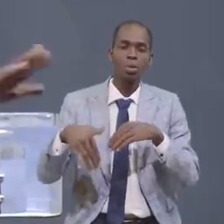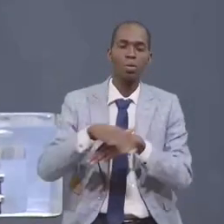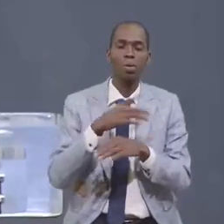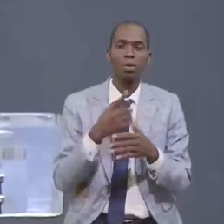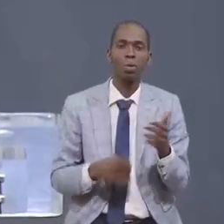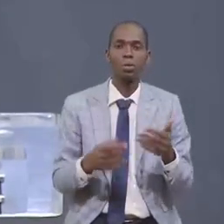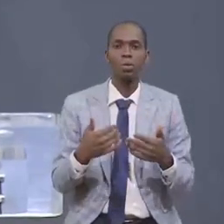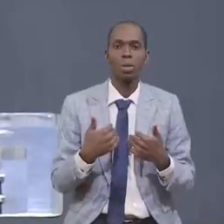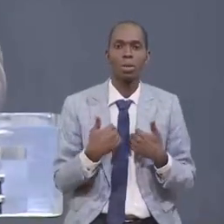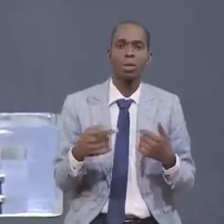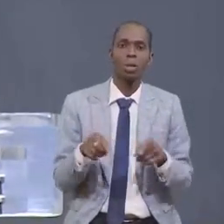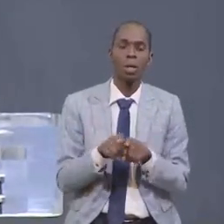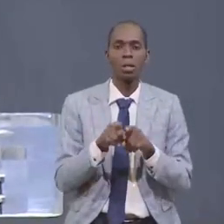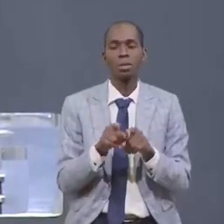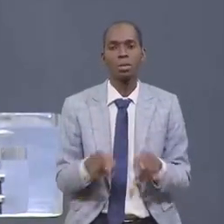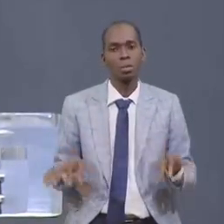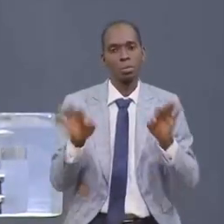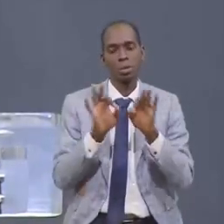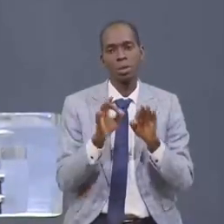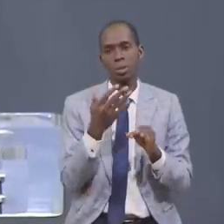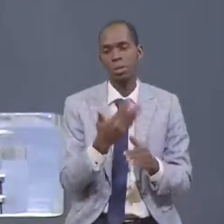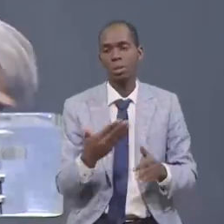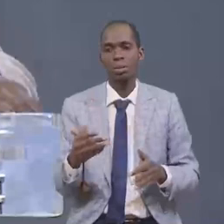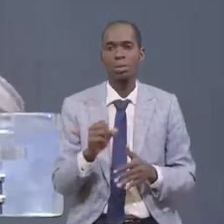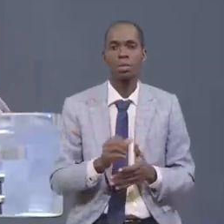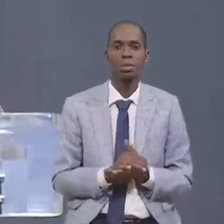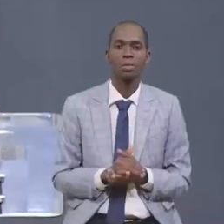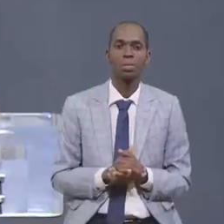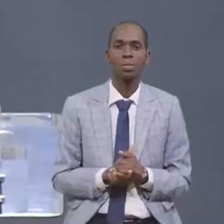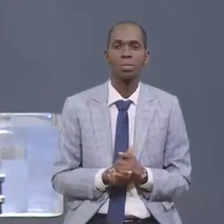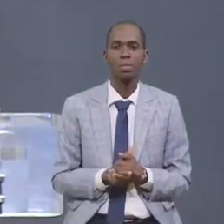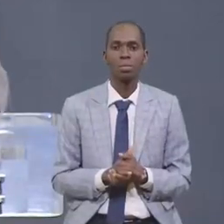Et vous devez toujours veiller sur ce que vous avez comme priorité.